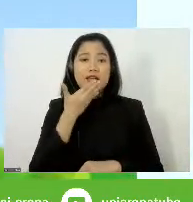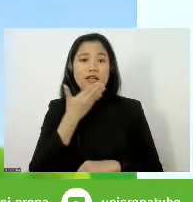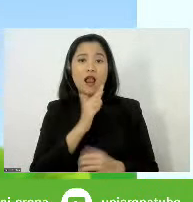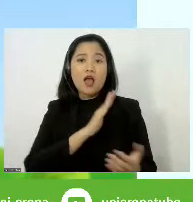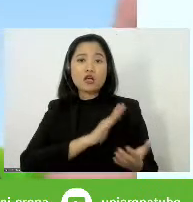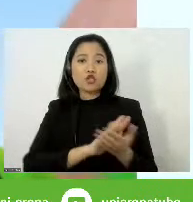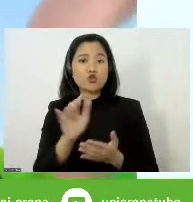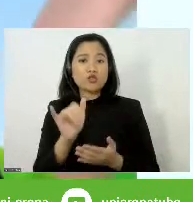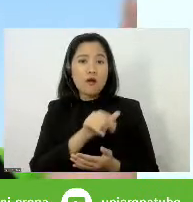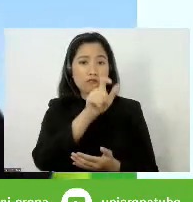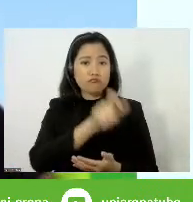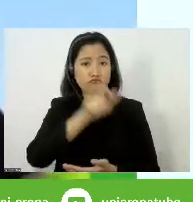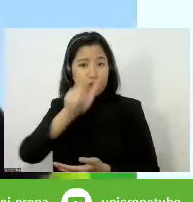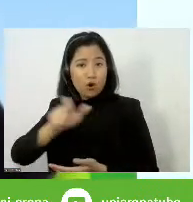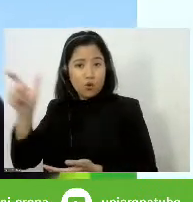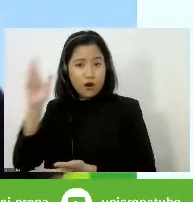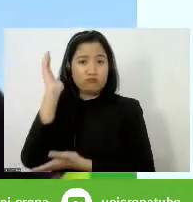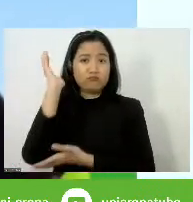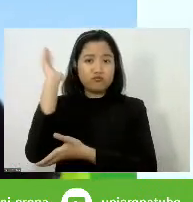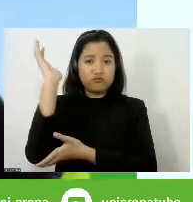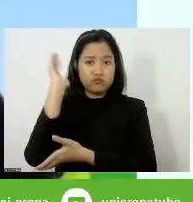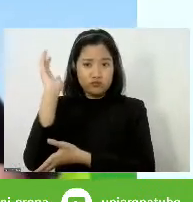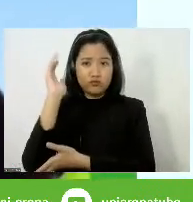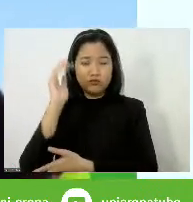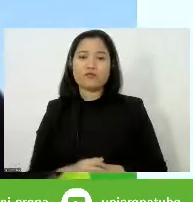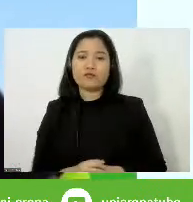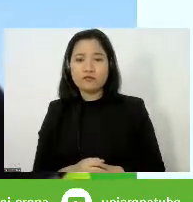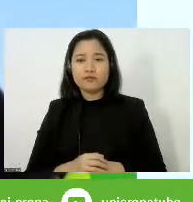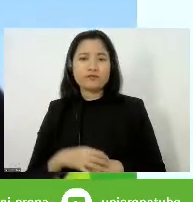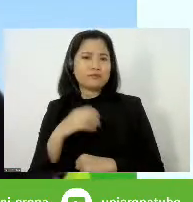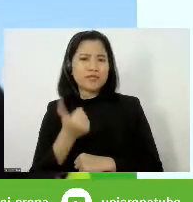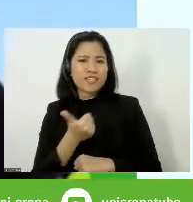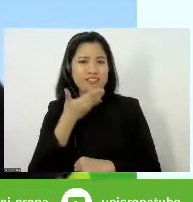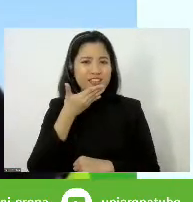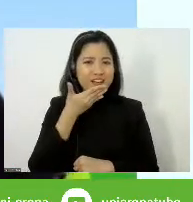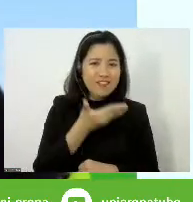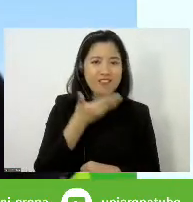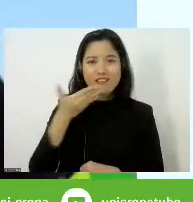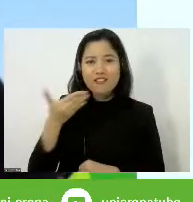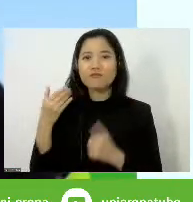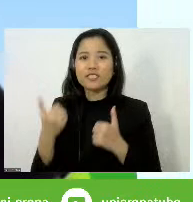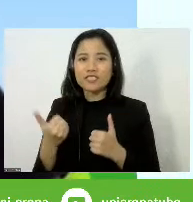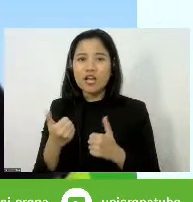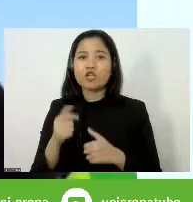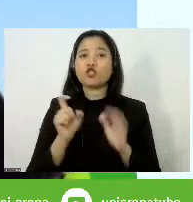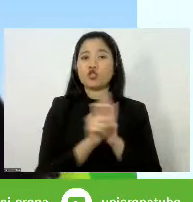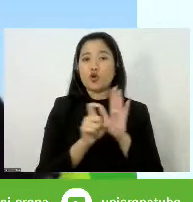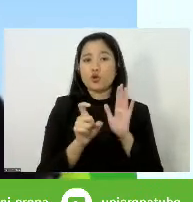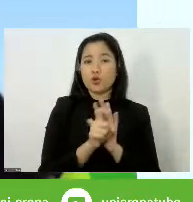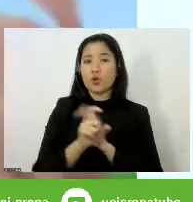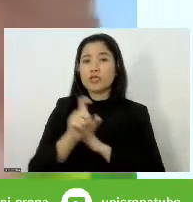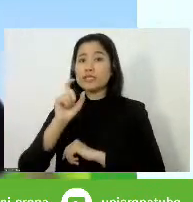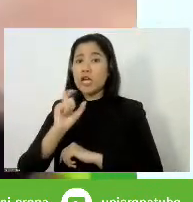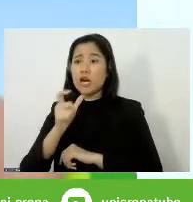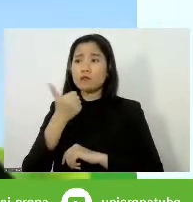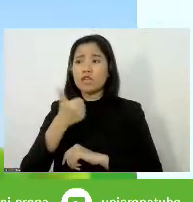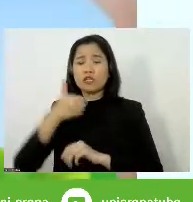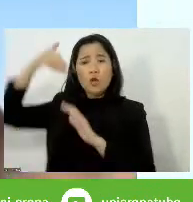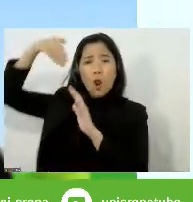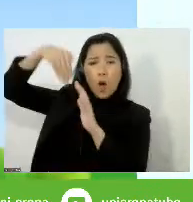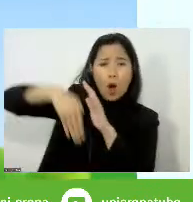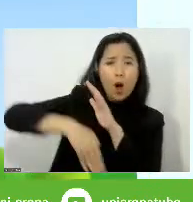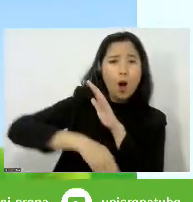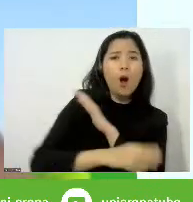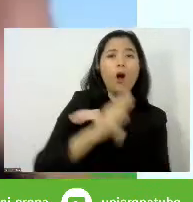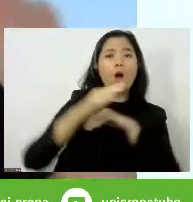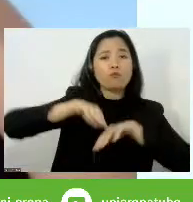orang-orang hebat yang nanti jadi narasumber Disini Hai jadi boleh nanya apapun misalkan Gimana sih caranya untuk belajar menyelam gitu yang sepele